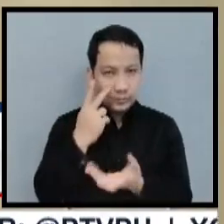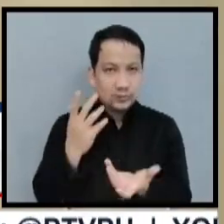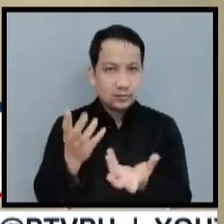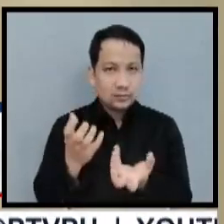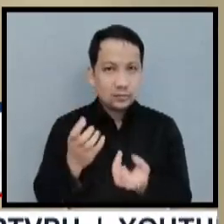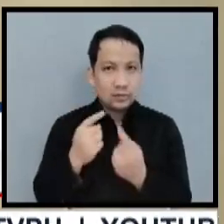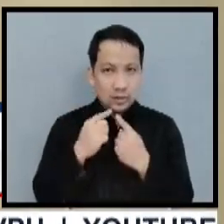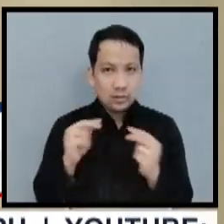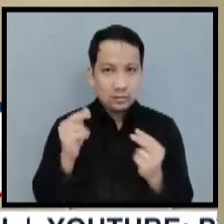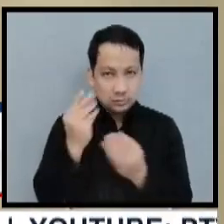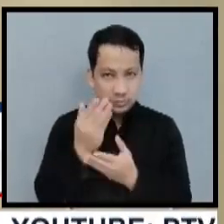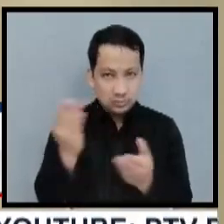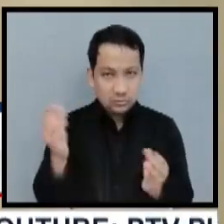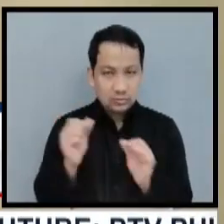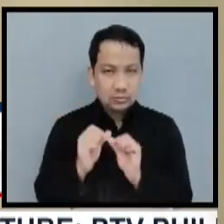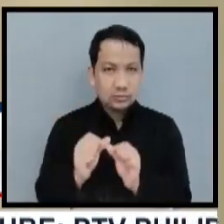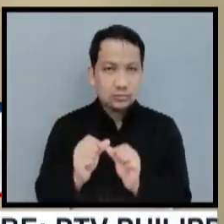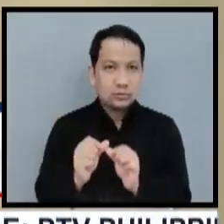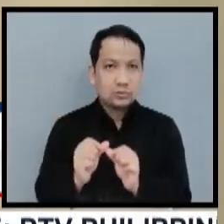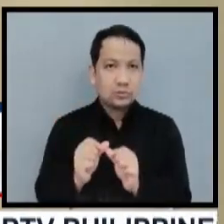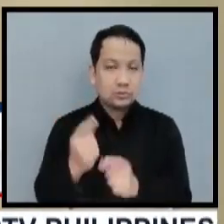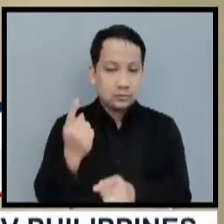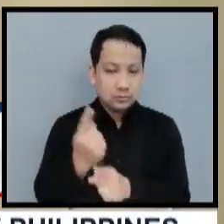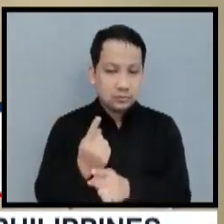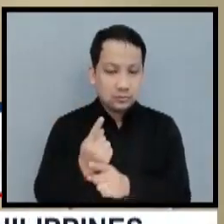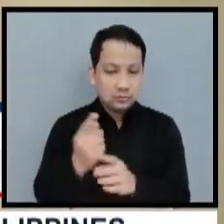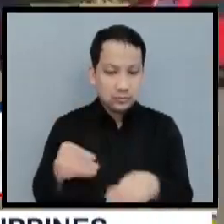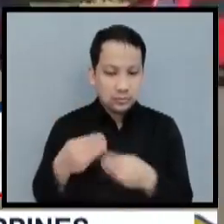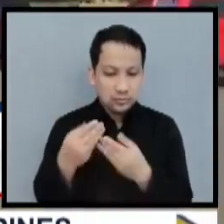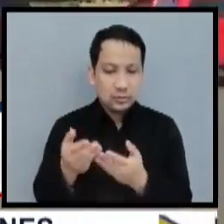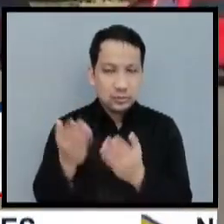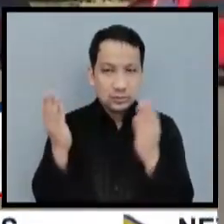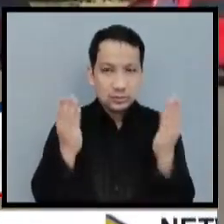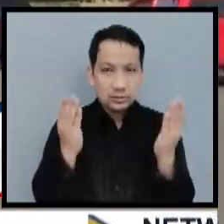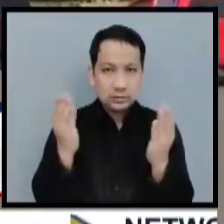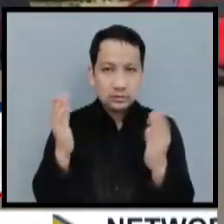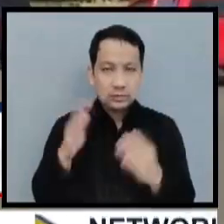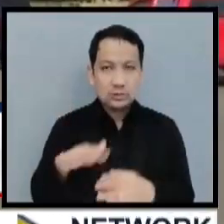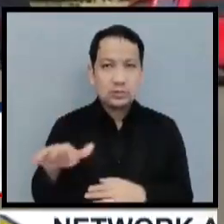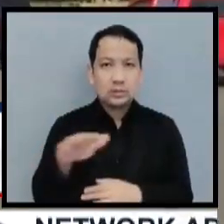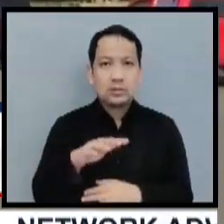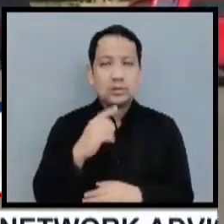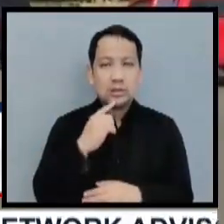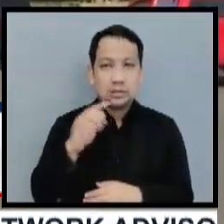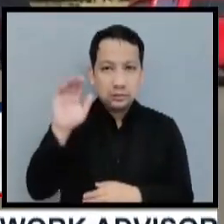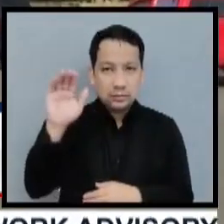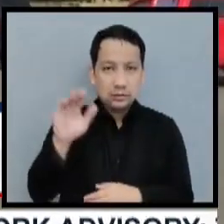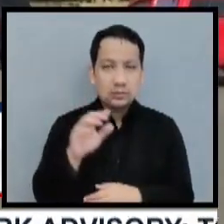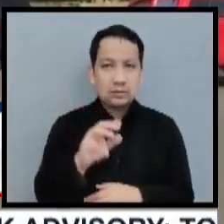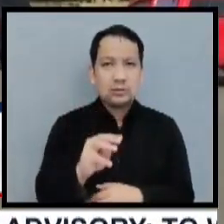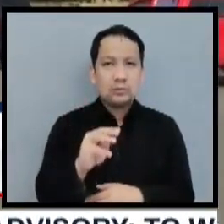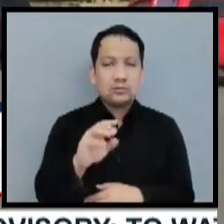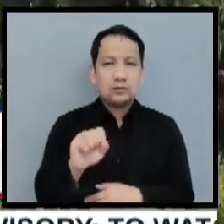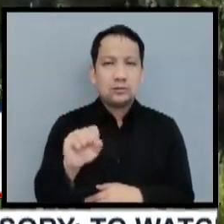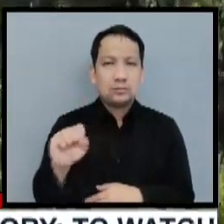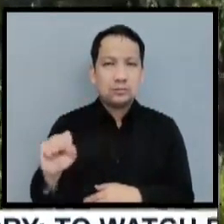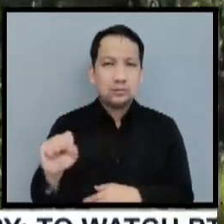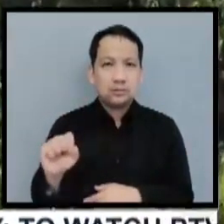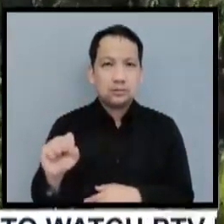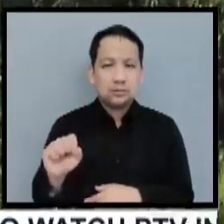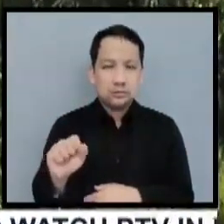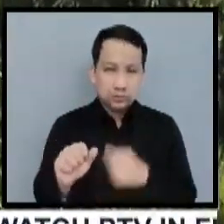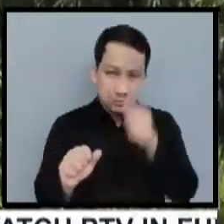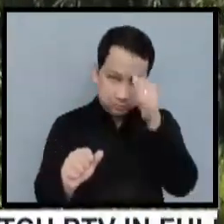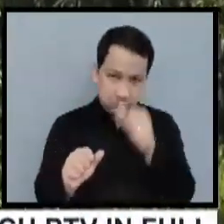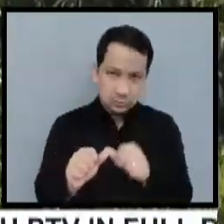that that the proper services are given to the consumers. Thank you. Nanawagan ng MWSS na maging